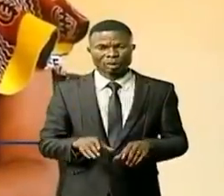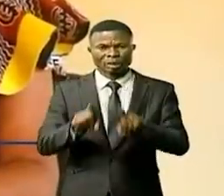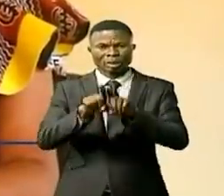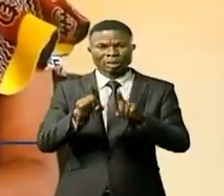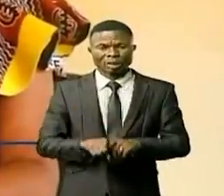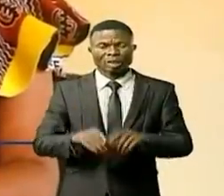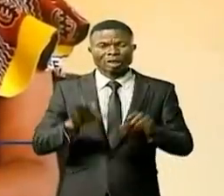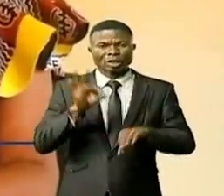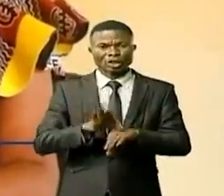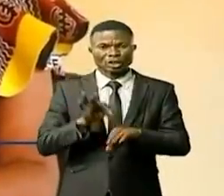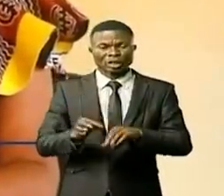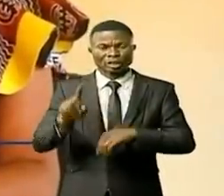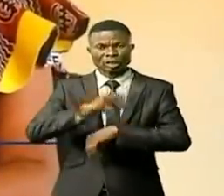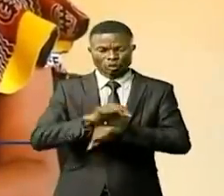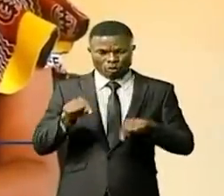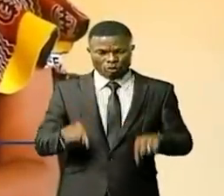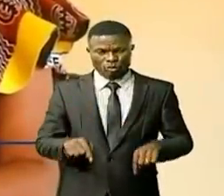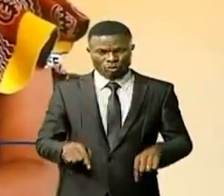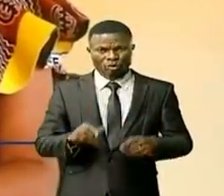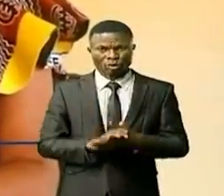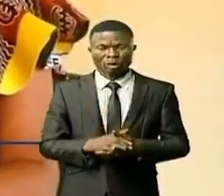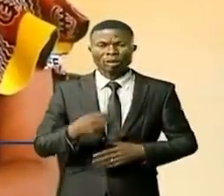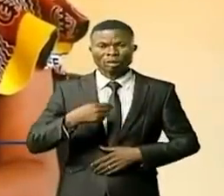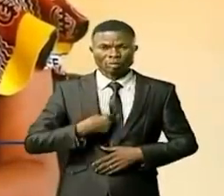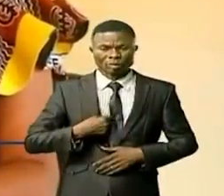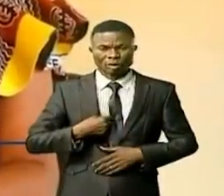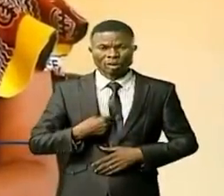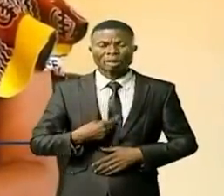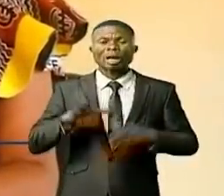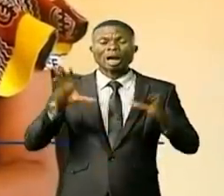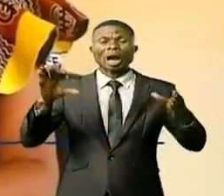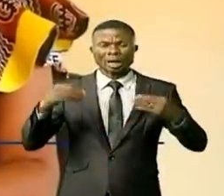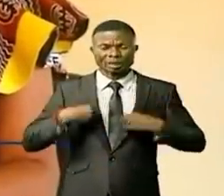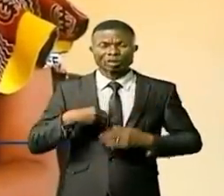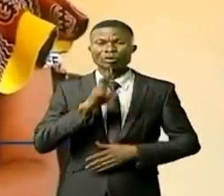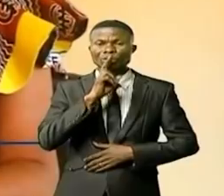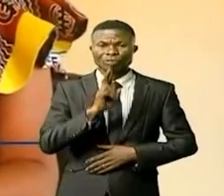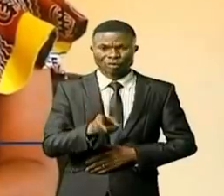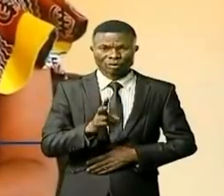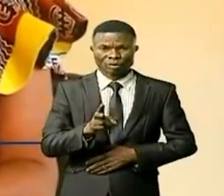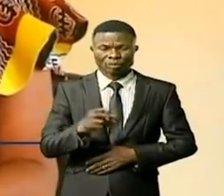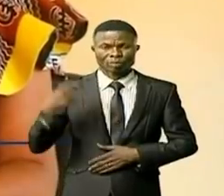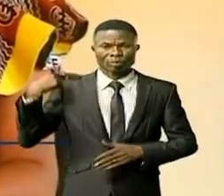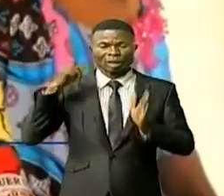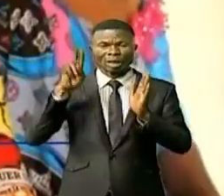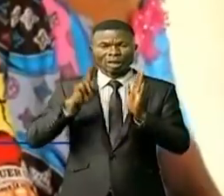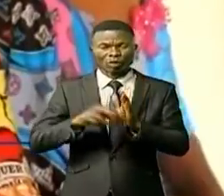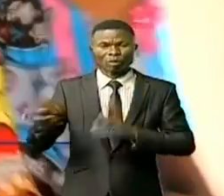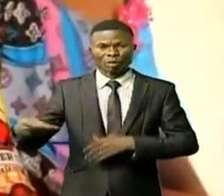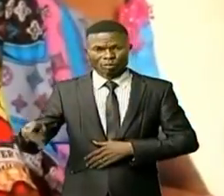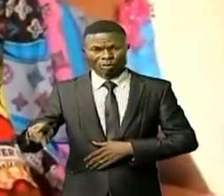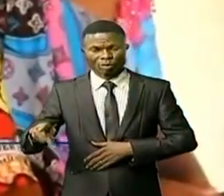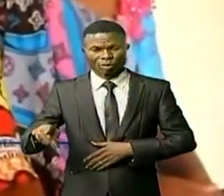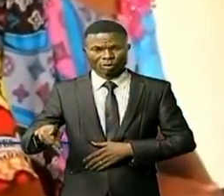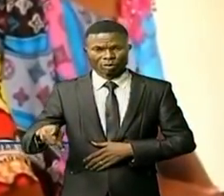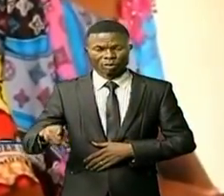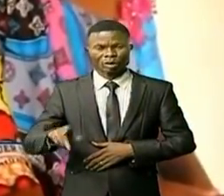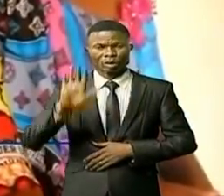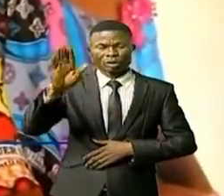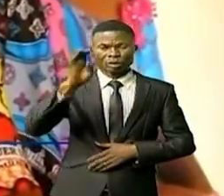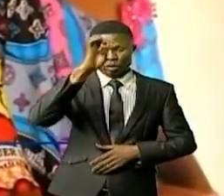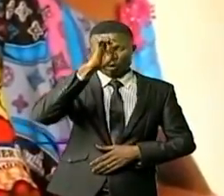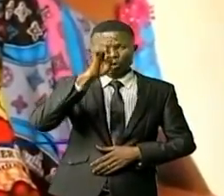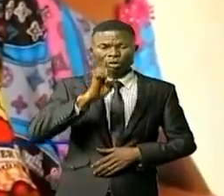cette opportunité, je tiens à confirmer que le gouvernement provincial que dirige son